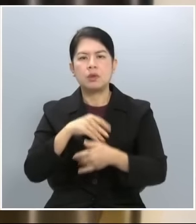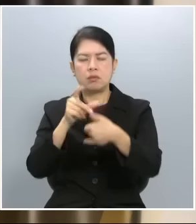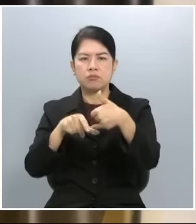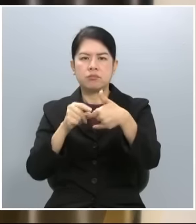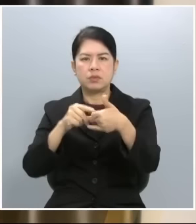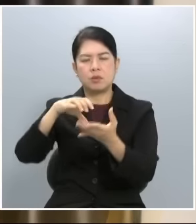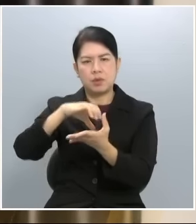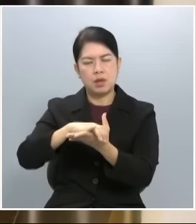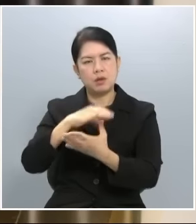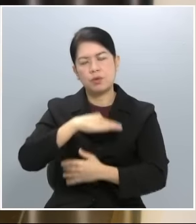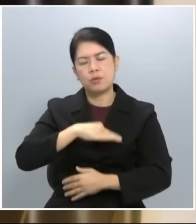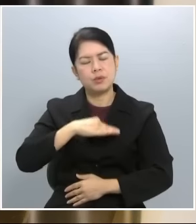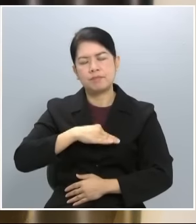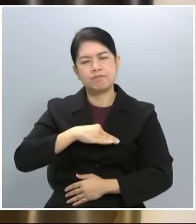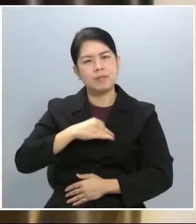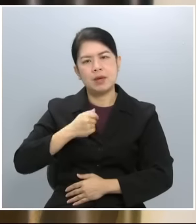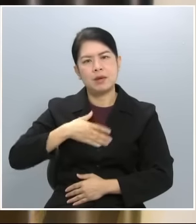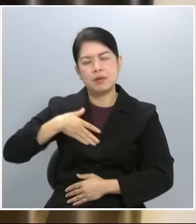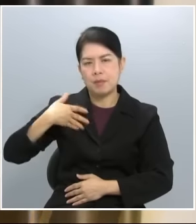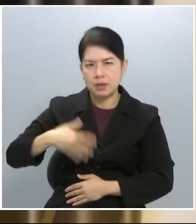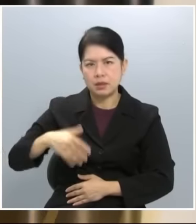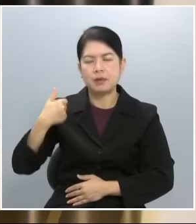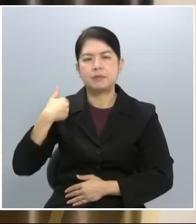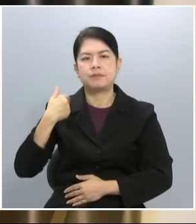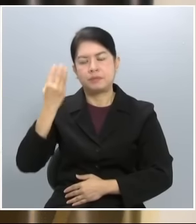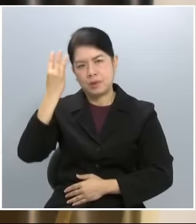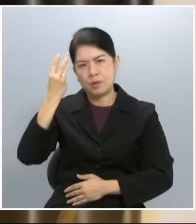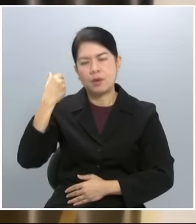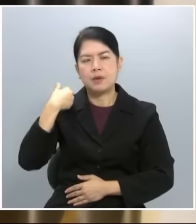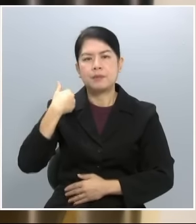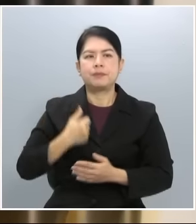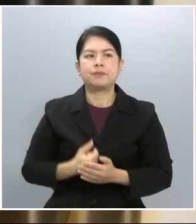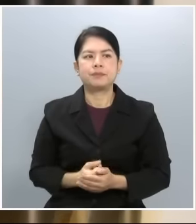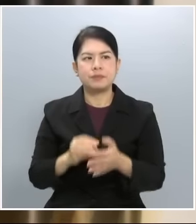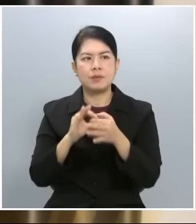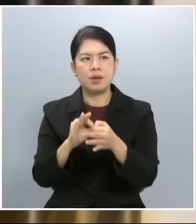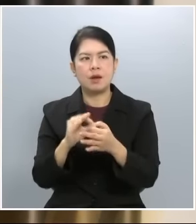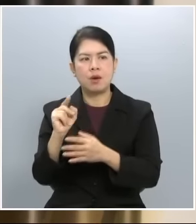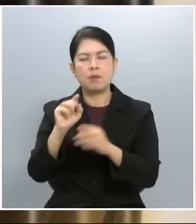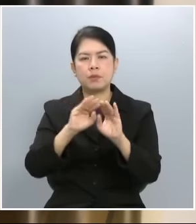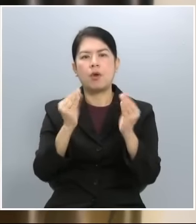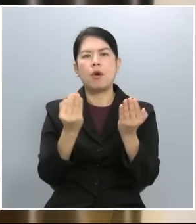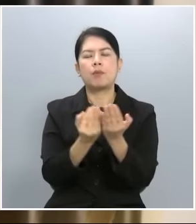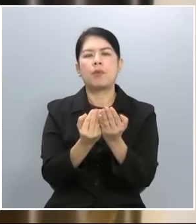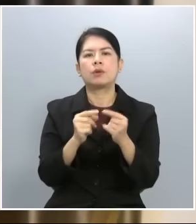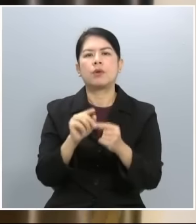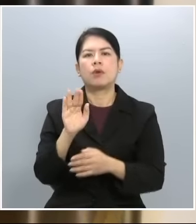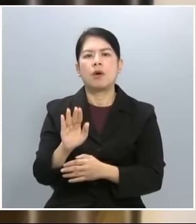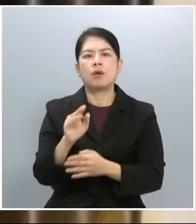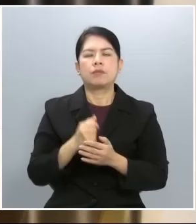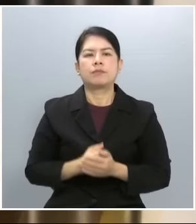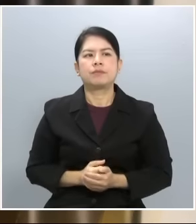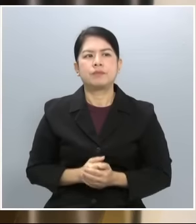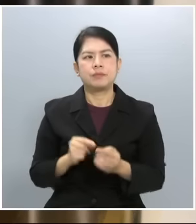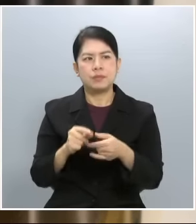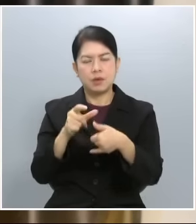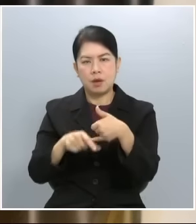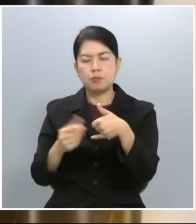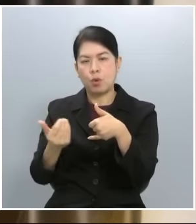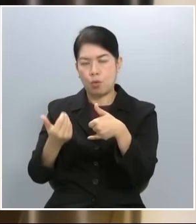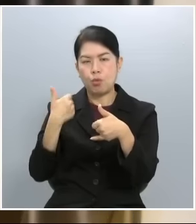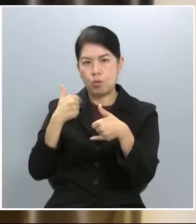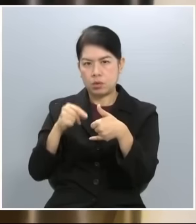อยโอเคนะครับแล้วก็มันมีเรื่องของครอบครัวนะครับแล้วก็มีตัวเรื่องของน้องเข้ามาเกี่ยวข้